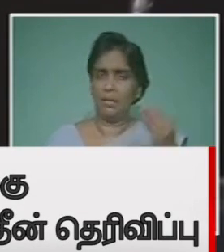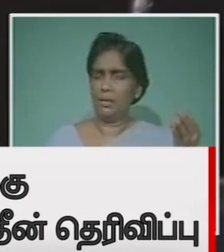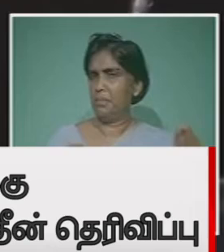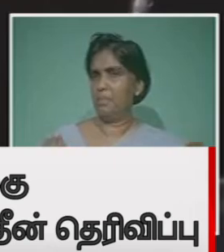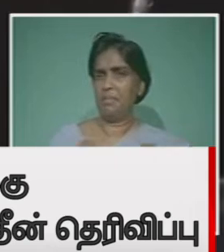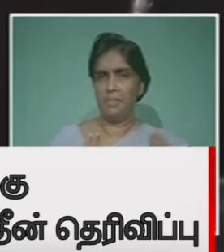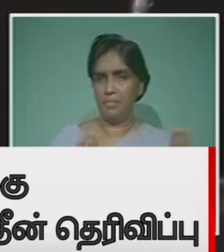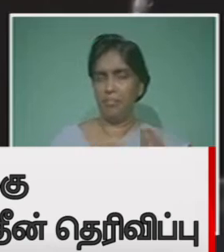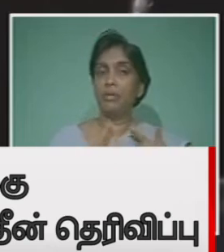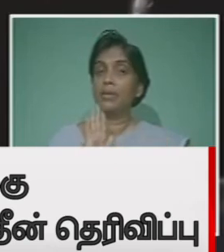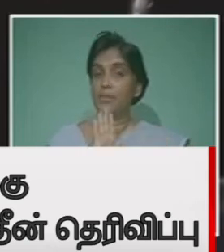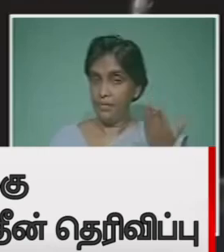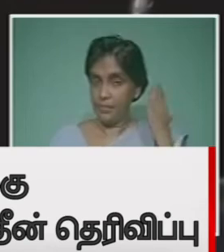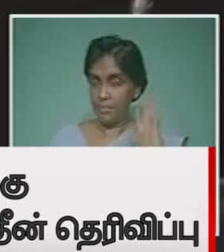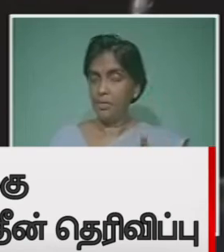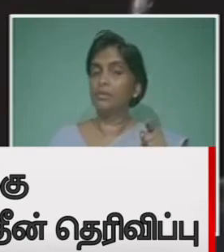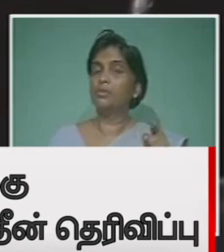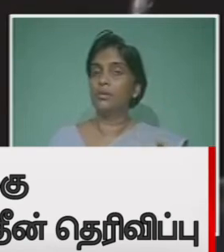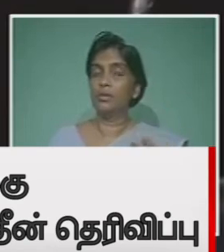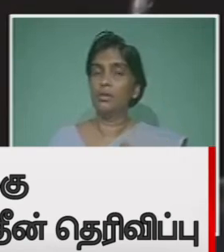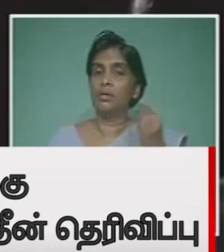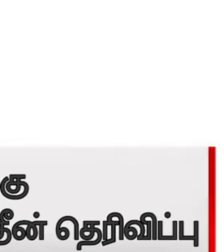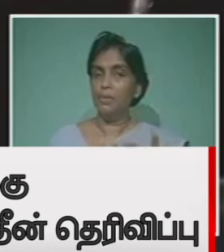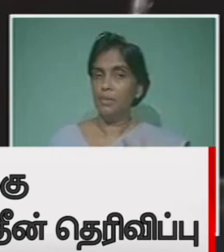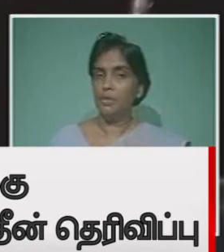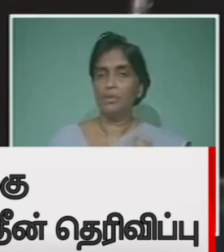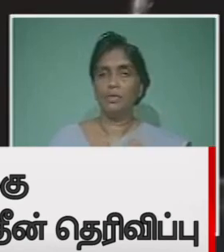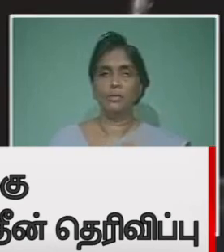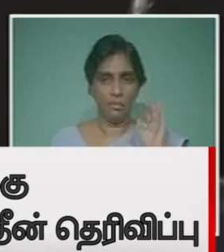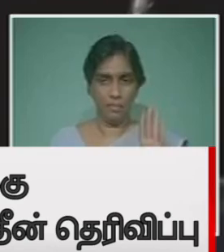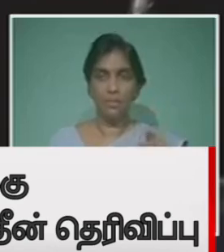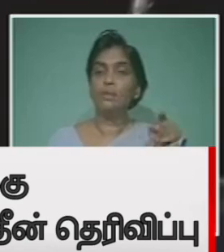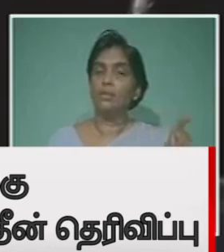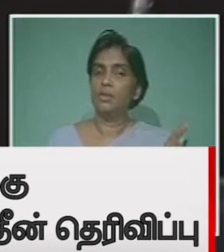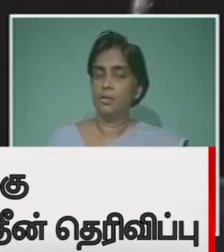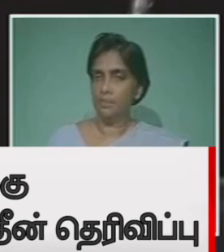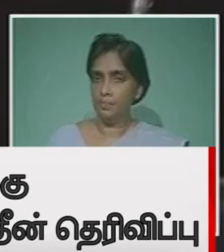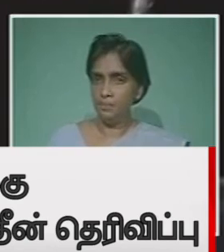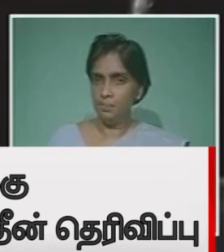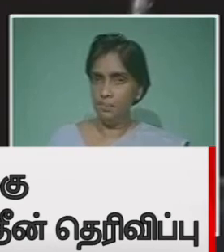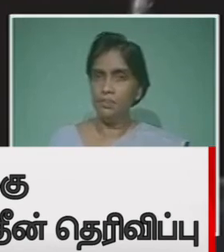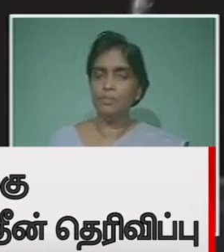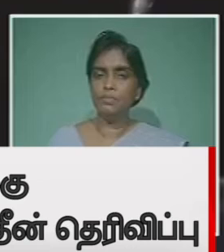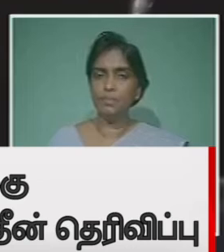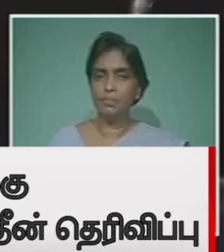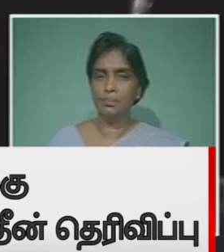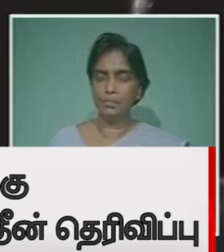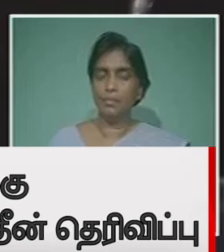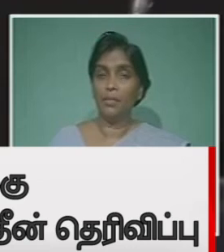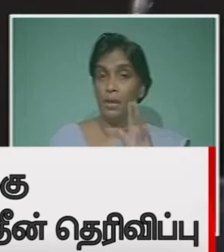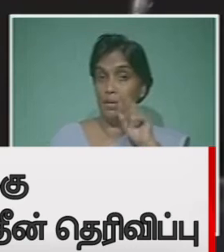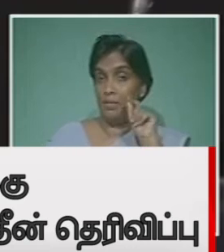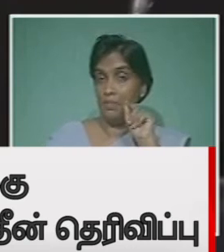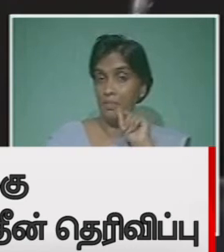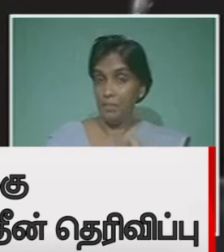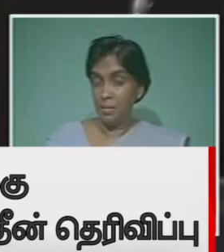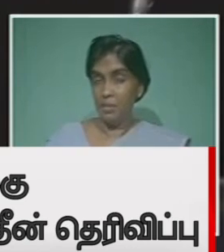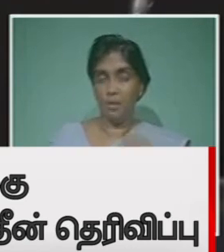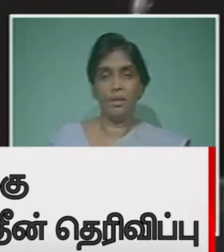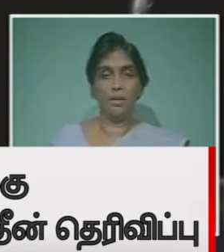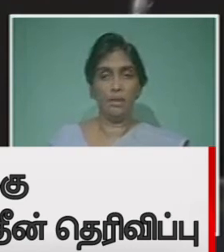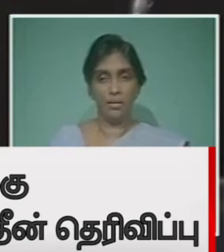அதிகரித்து வழங்குவதற்கான ஏற்பாட்டை அமைச்சர் அவர்கள் செய்ய வேண்டும். அதே போல இந்த திட்டமிடல் இல்லாமல், பொருளாதார திட்டமிடல்